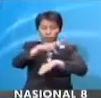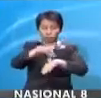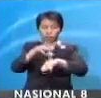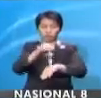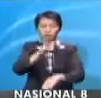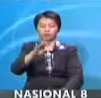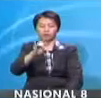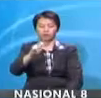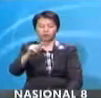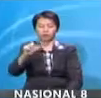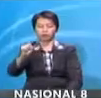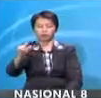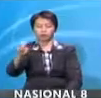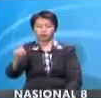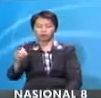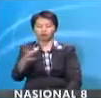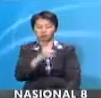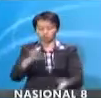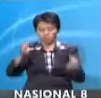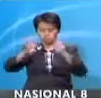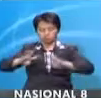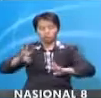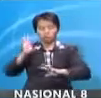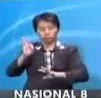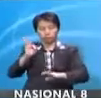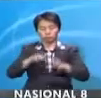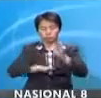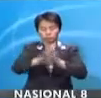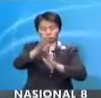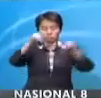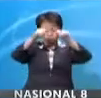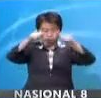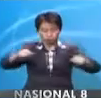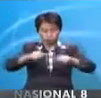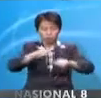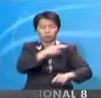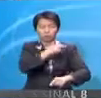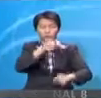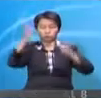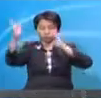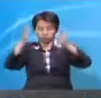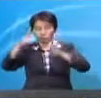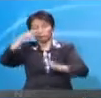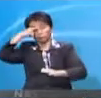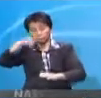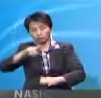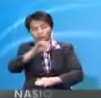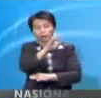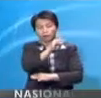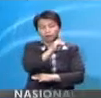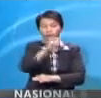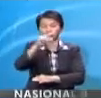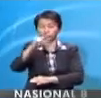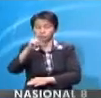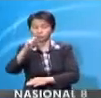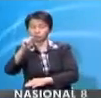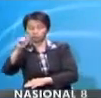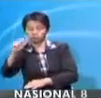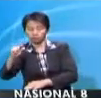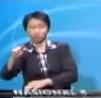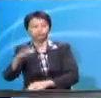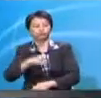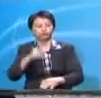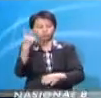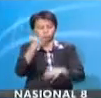IEGA dan sidang kemuncak ke-9 pertumbuhan segitiga Indonesia, Malaysia, Thailand, IMTGT. Kedua-dua acara